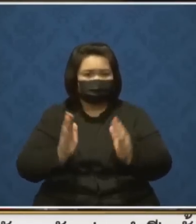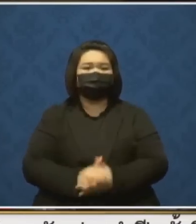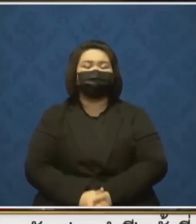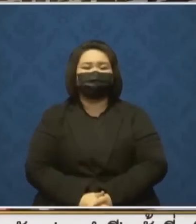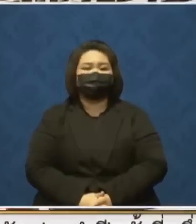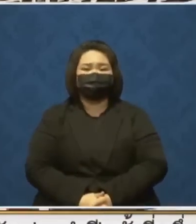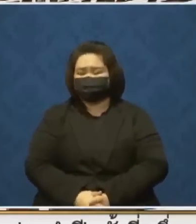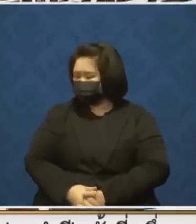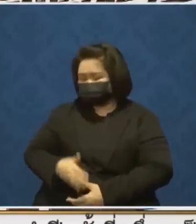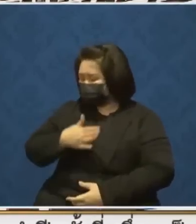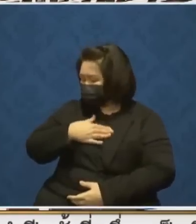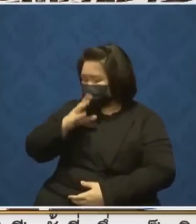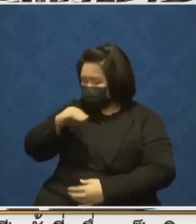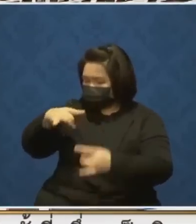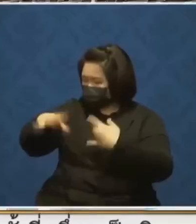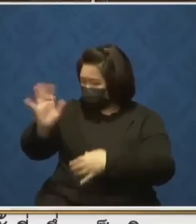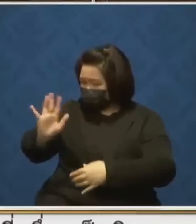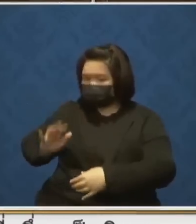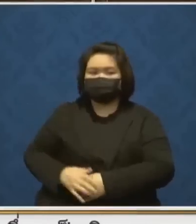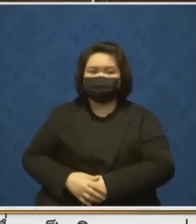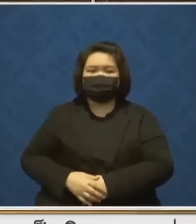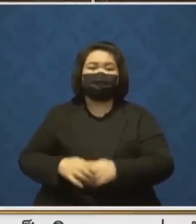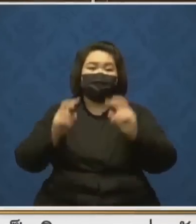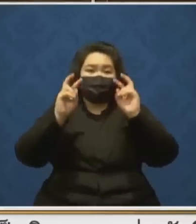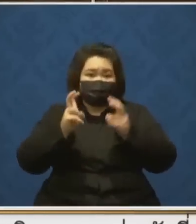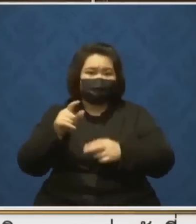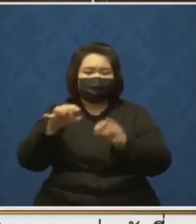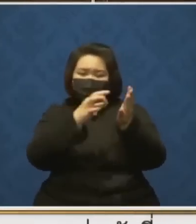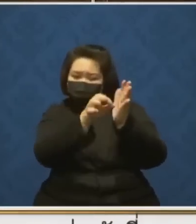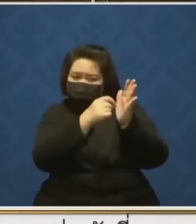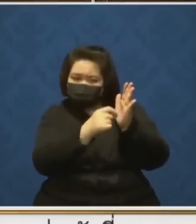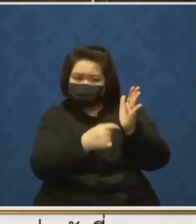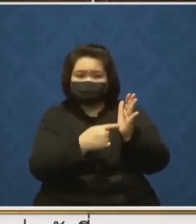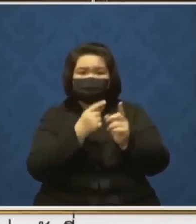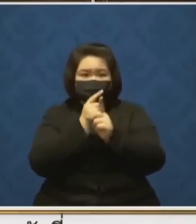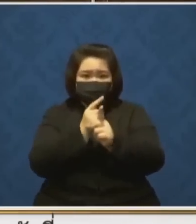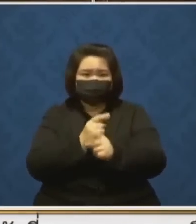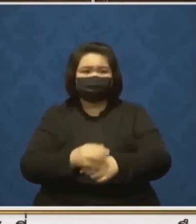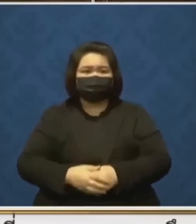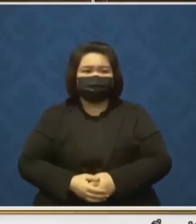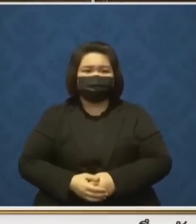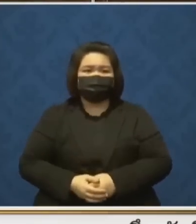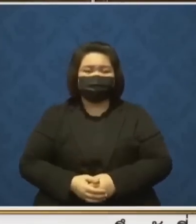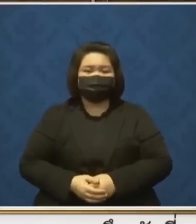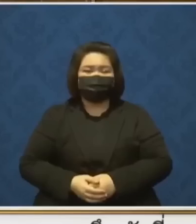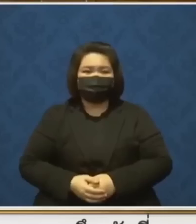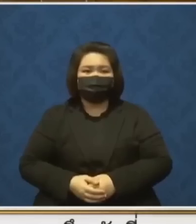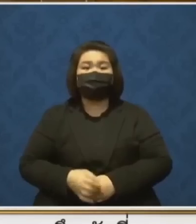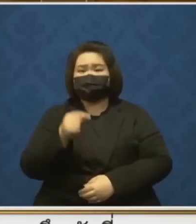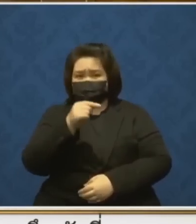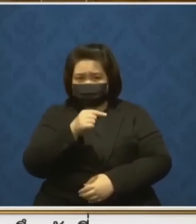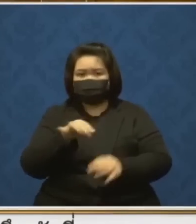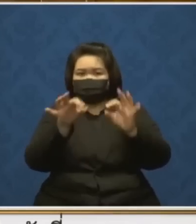ผมไม่ได้พูดนอกประเด็นเลยครัผมตตามยัดติที่ท่านเขียนไ้เป็นลายรักอักศรนี่คอคราขกลาว